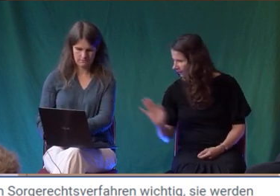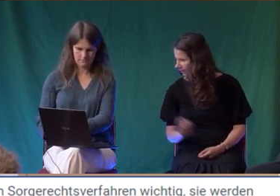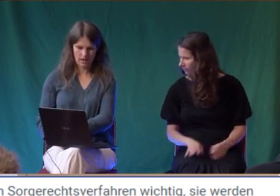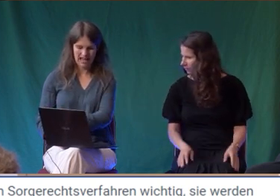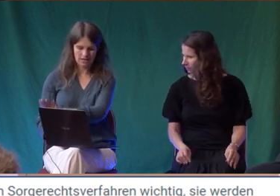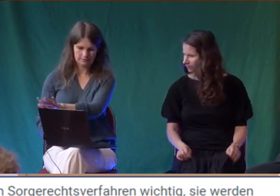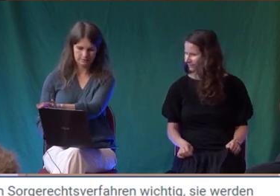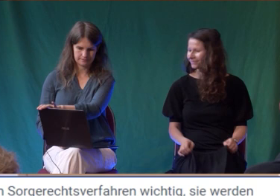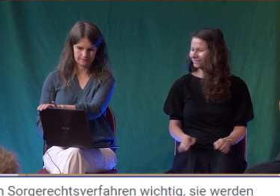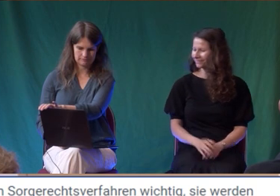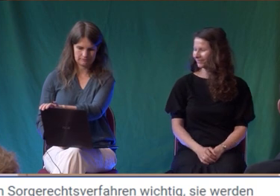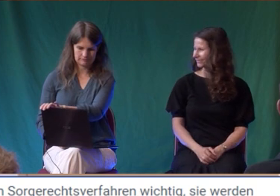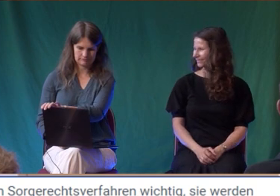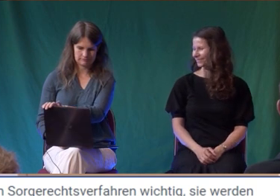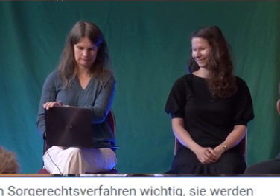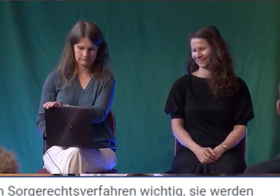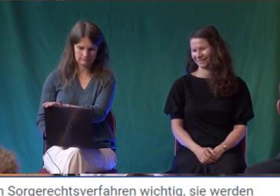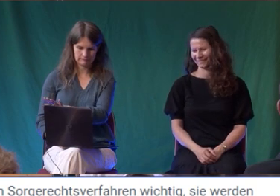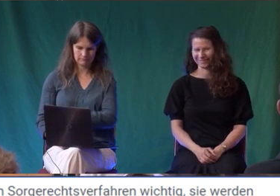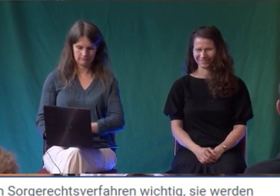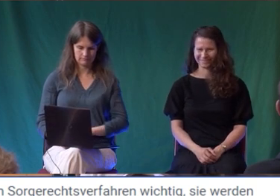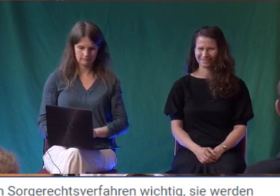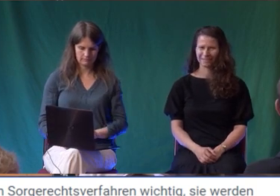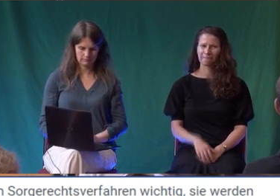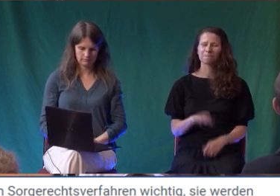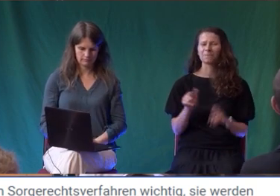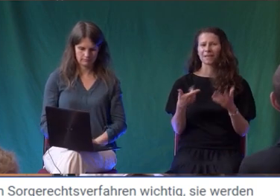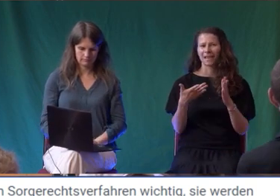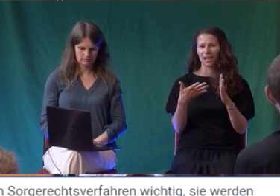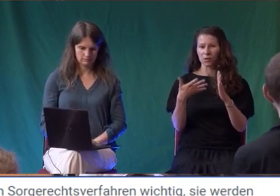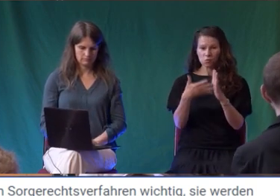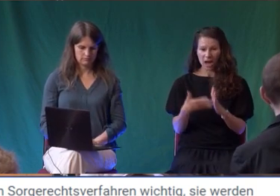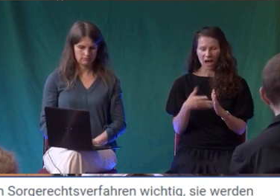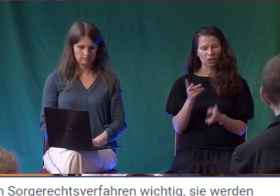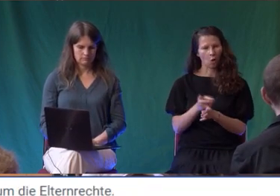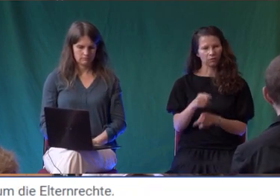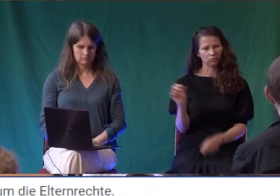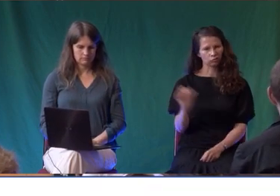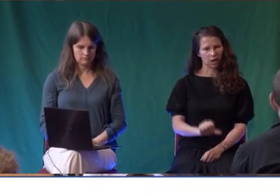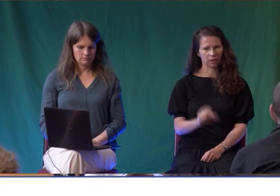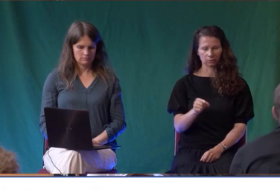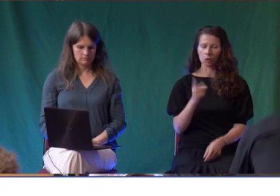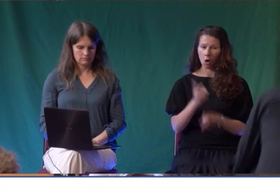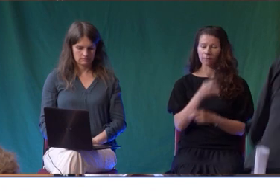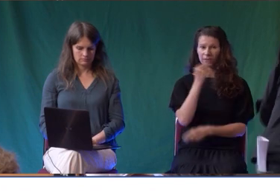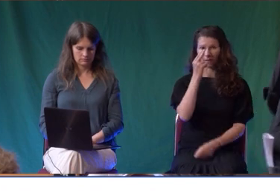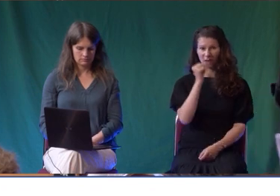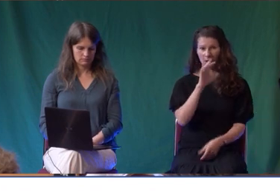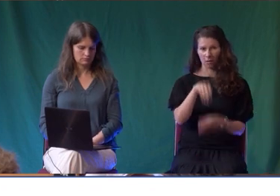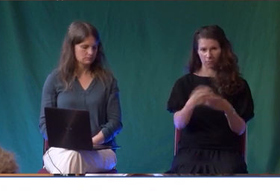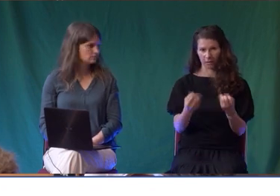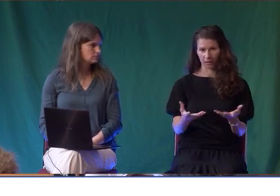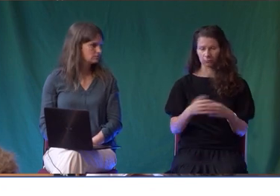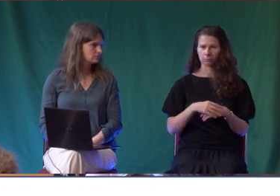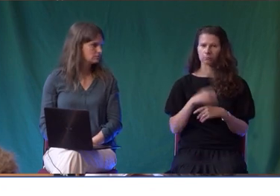die Gutachten sind oft schlecht oft gibt es wirklich viele Fehler trotzdem hören die